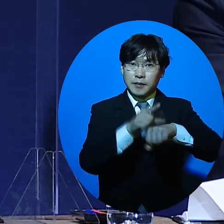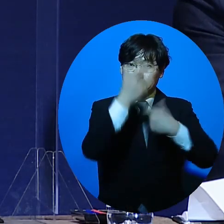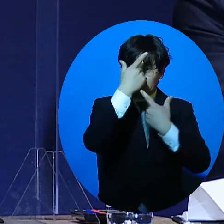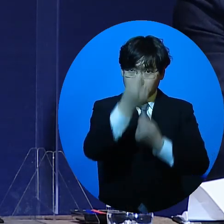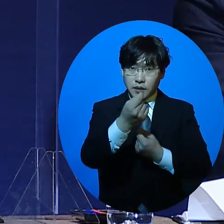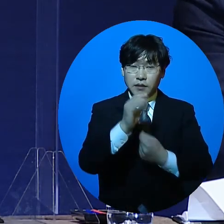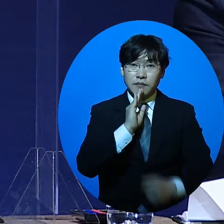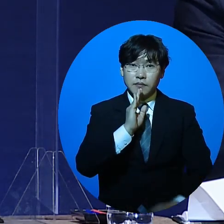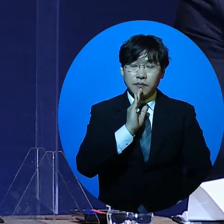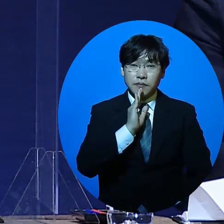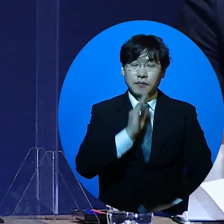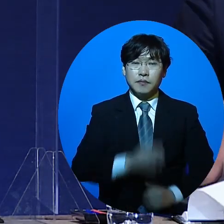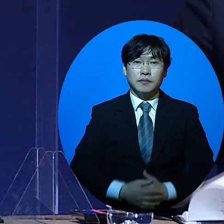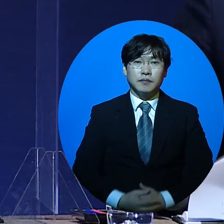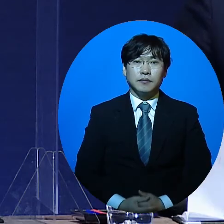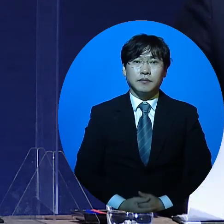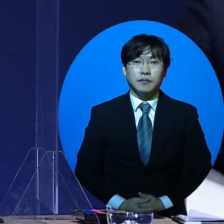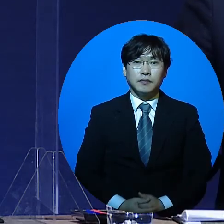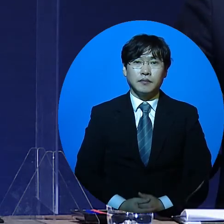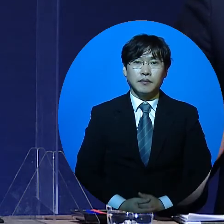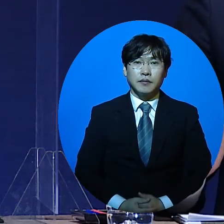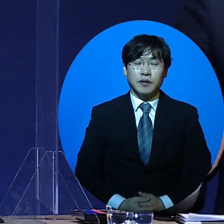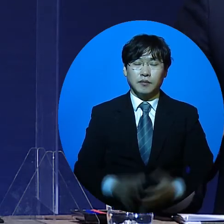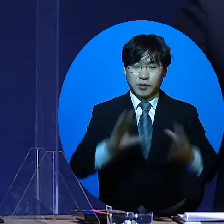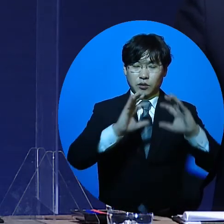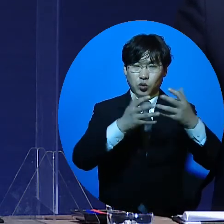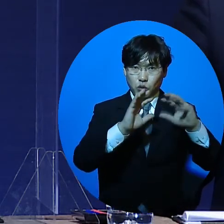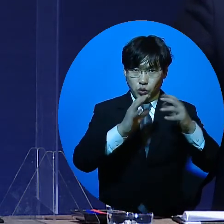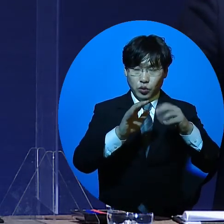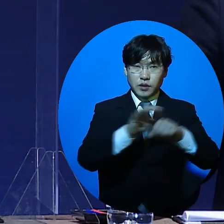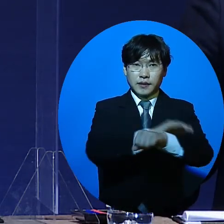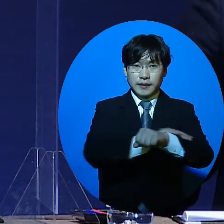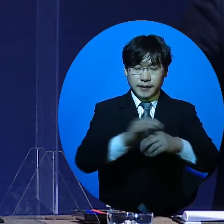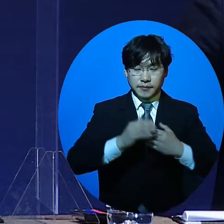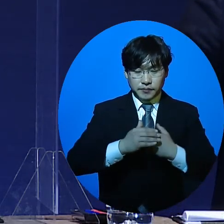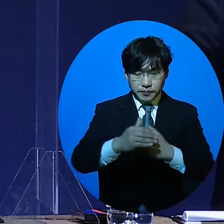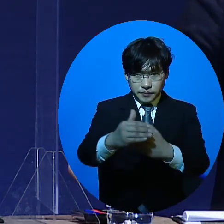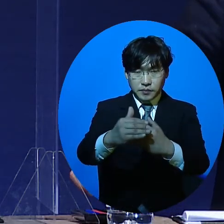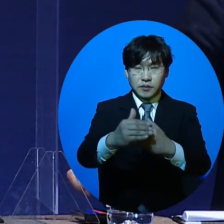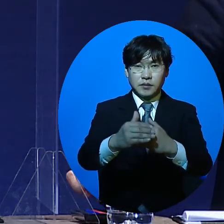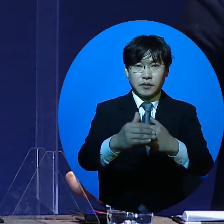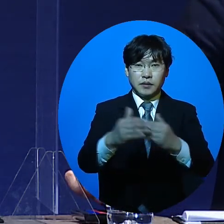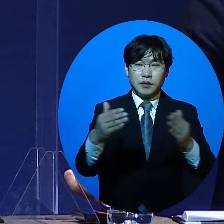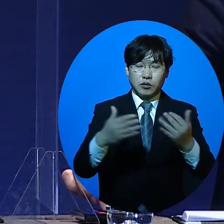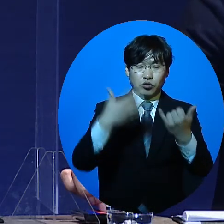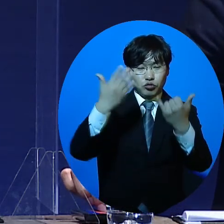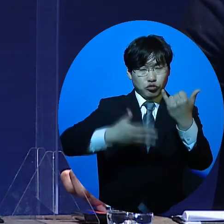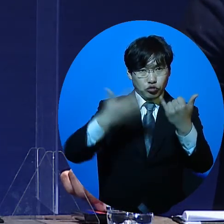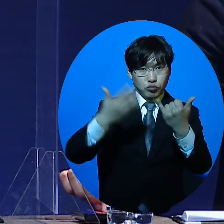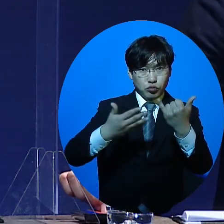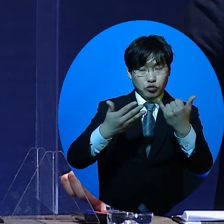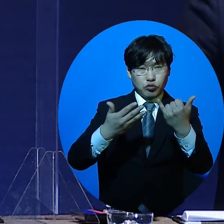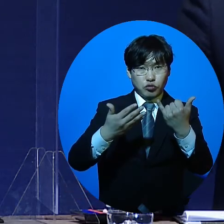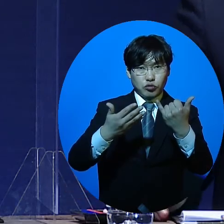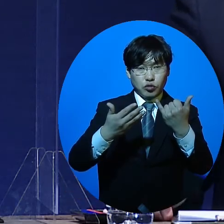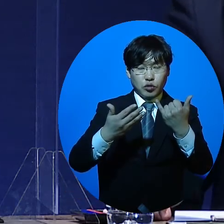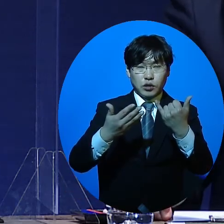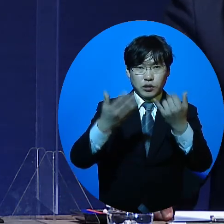지금? 네. 이렇게 뭐 토론이 잘 진행이 되고, 유튜브에서도 시청하시는 분들